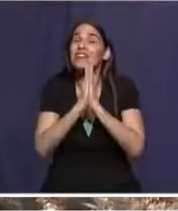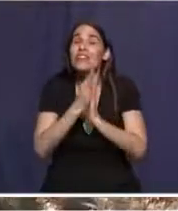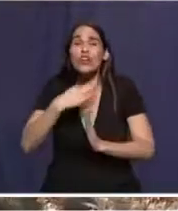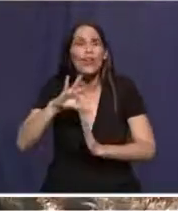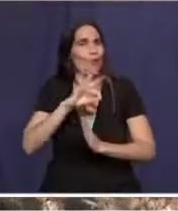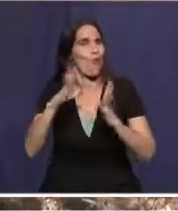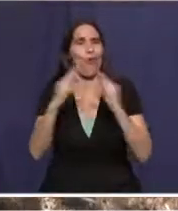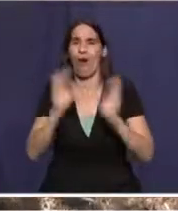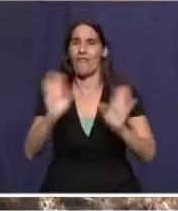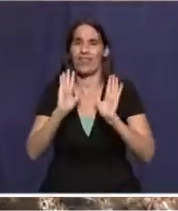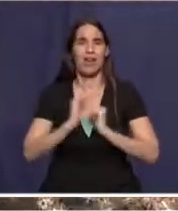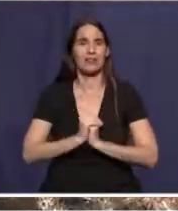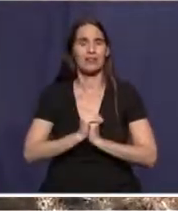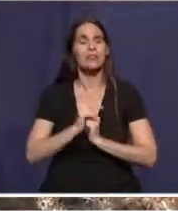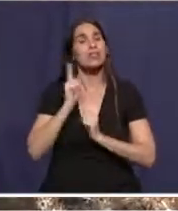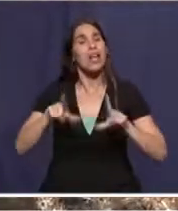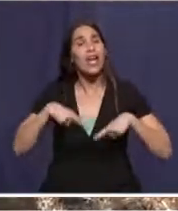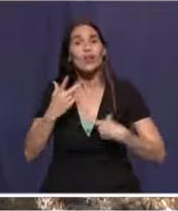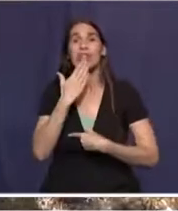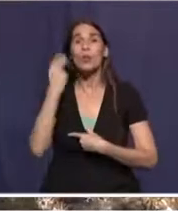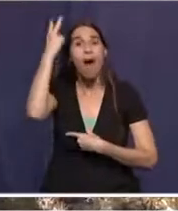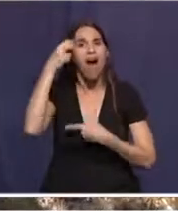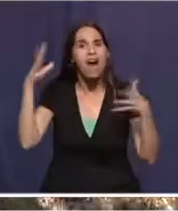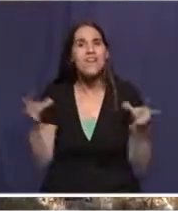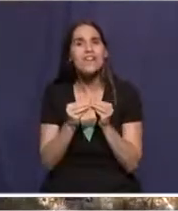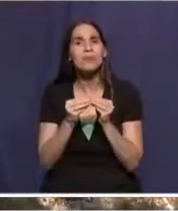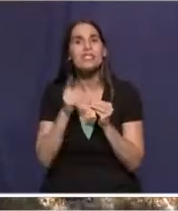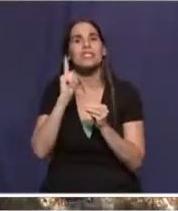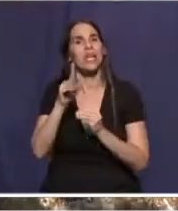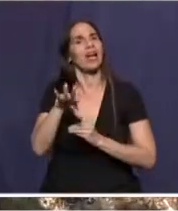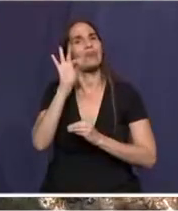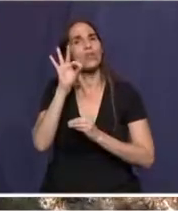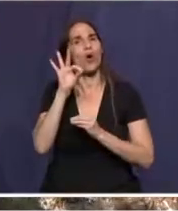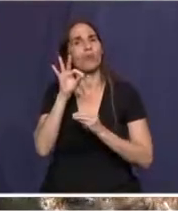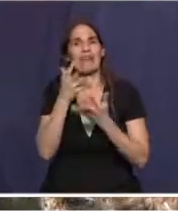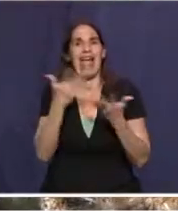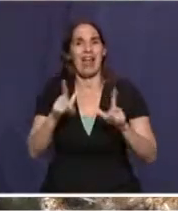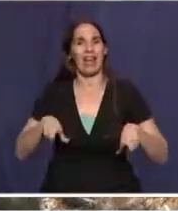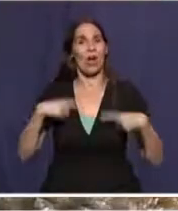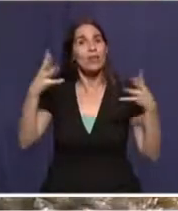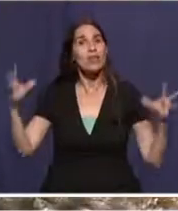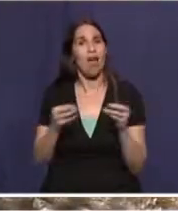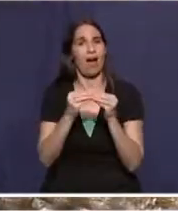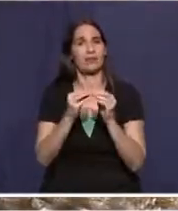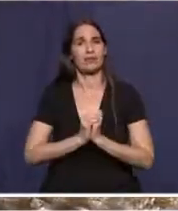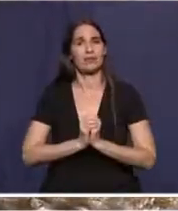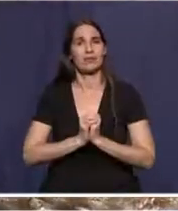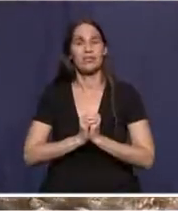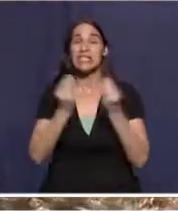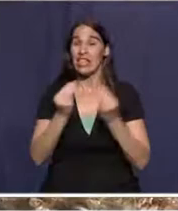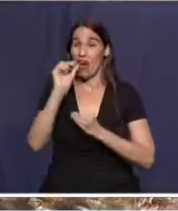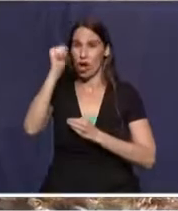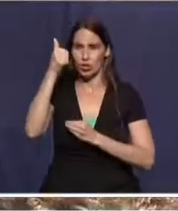אנחנו צריכים לחיות פה יהודים וערבים וצריכים למצוא דרכים לחיות ביחד. הדבר